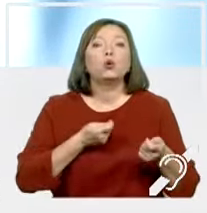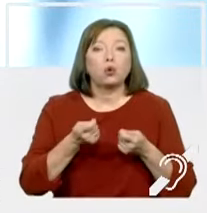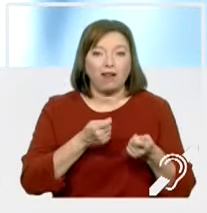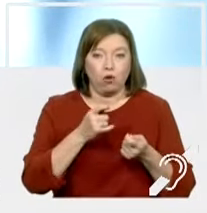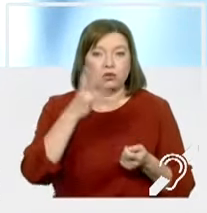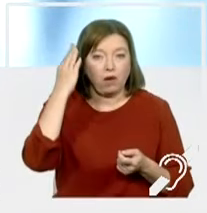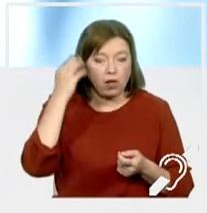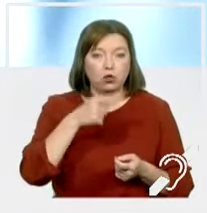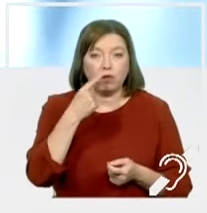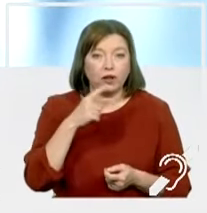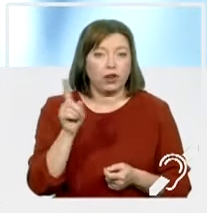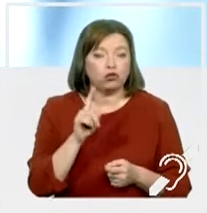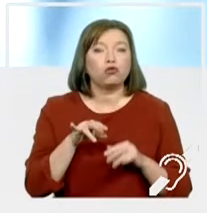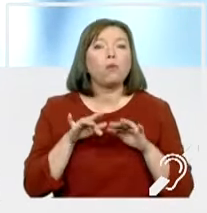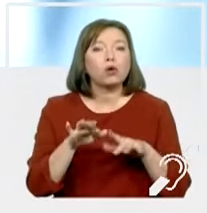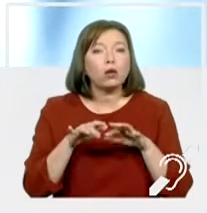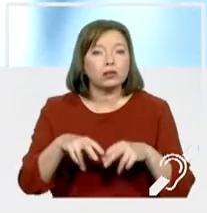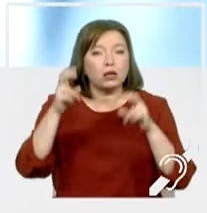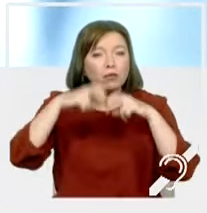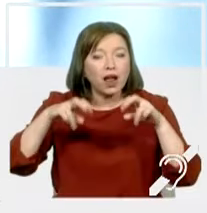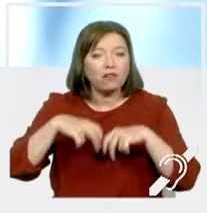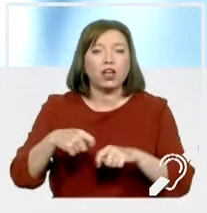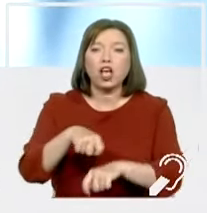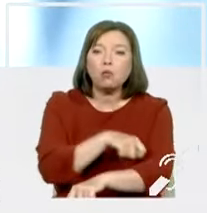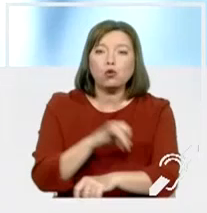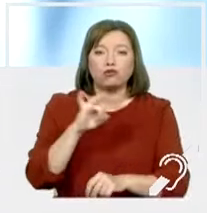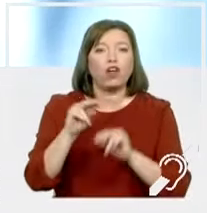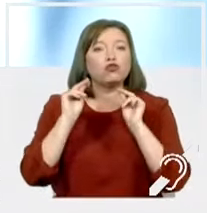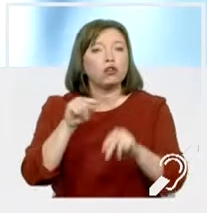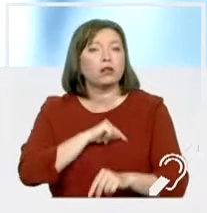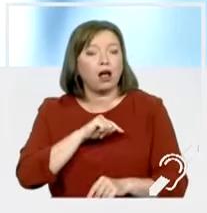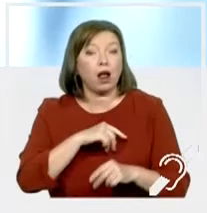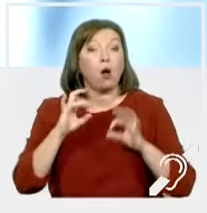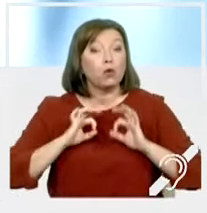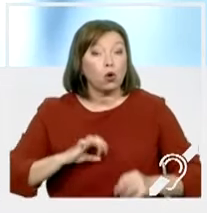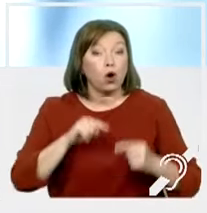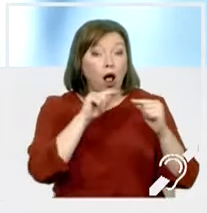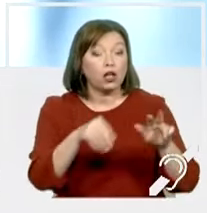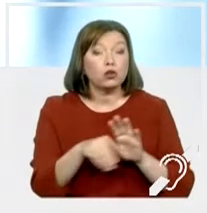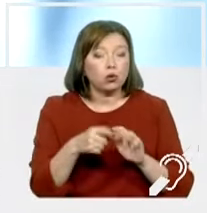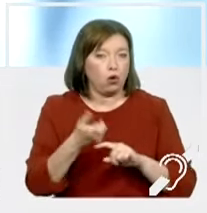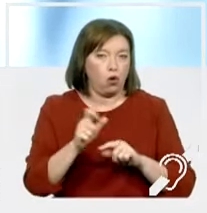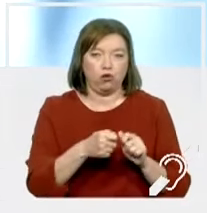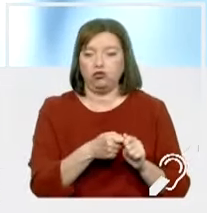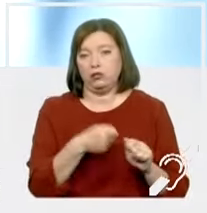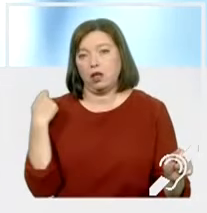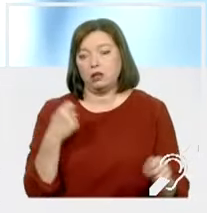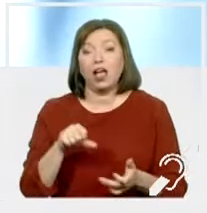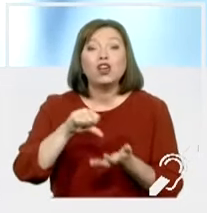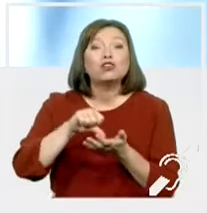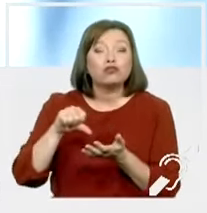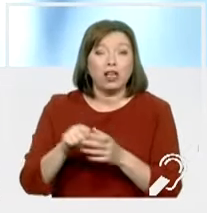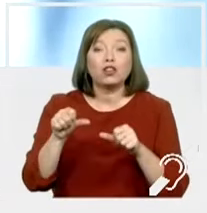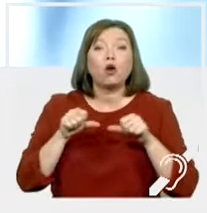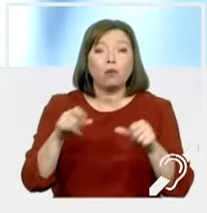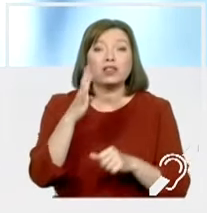Autoritățile de la Chișinău susțin că procesul de evaluare a averii și integrității procurorilor anticorupție decurge lent. Membrii Comisiei